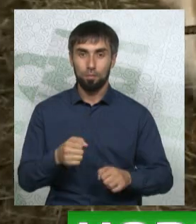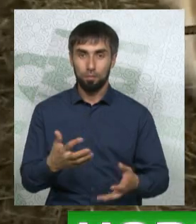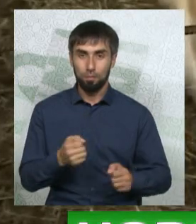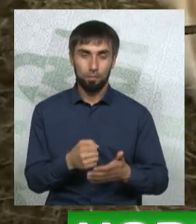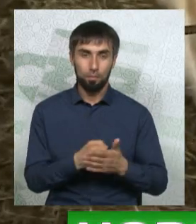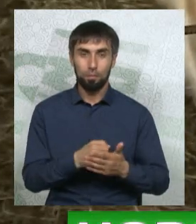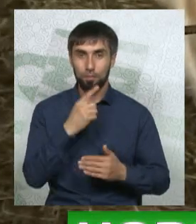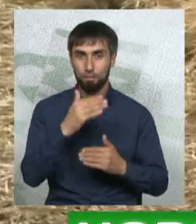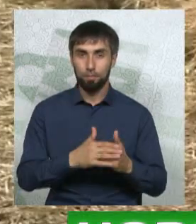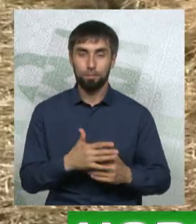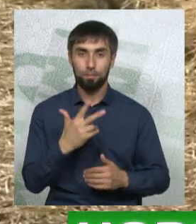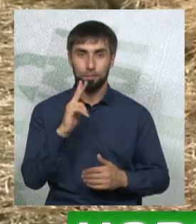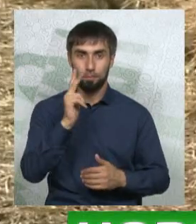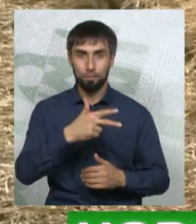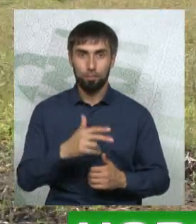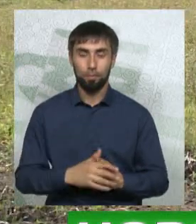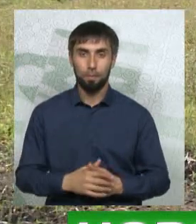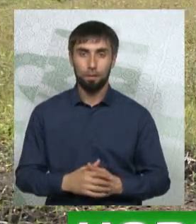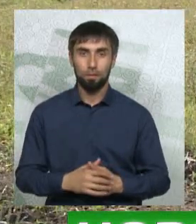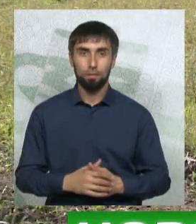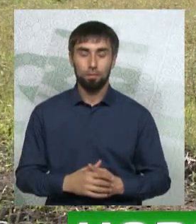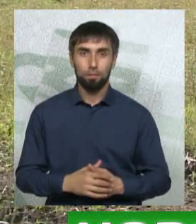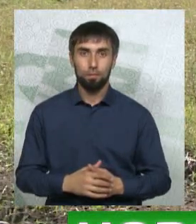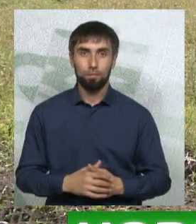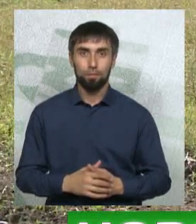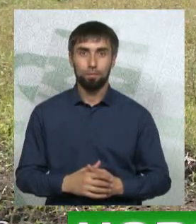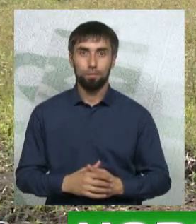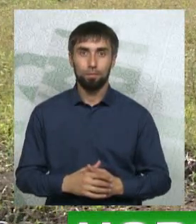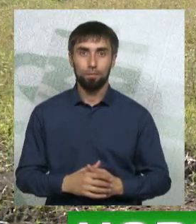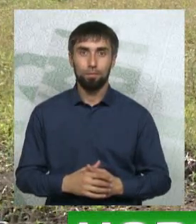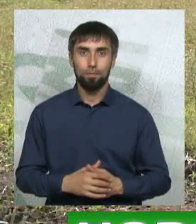получится добиться в ближайшие 3 года. Михаил Тангиев, Магомед Дидигов, Новости 24.